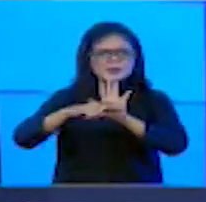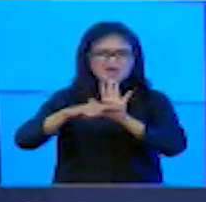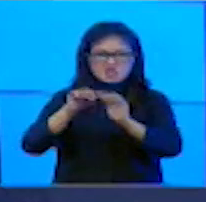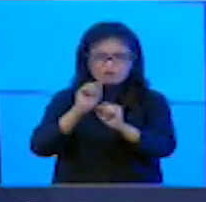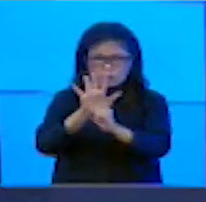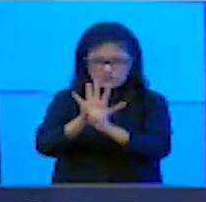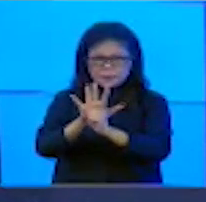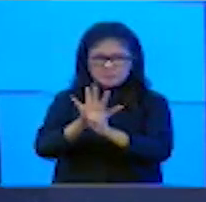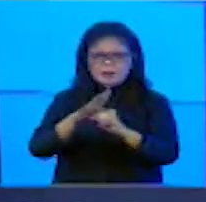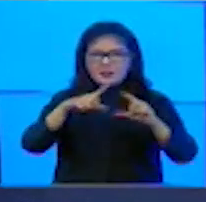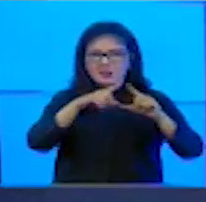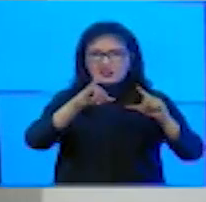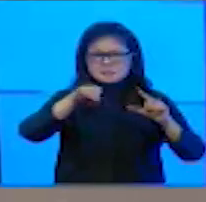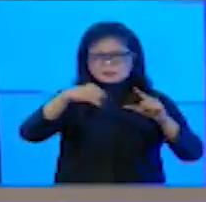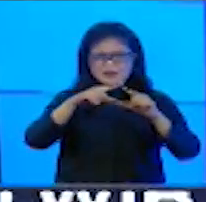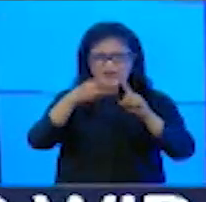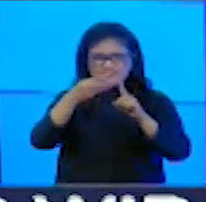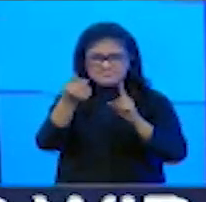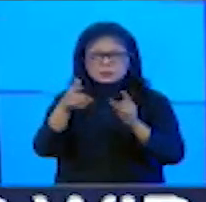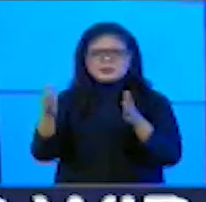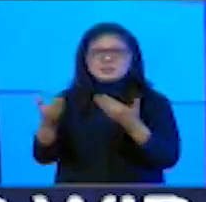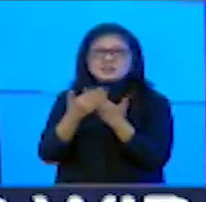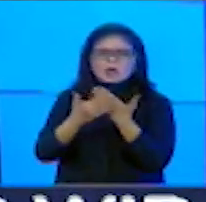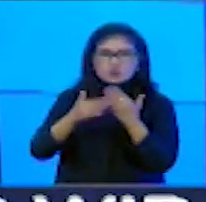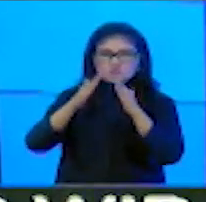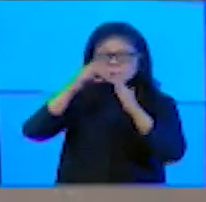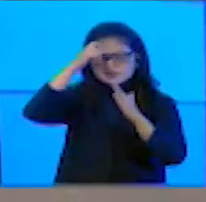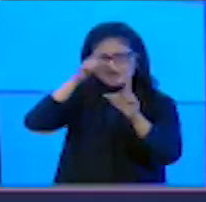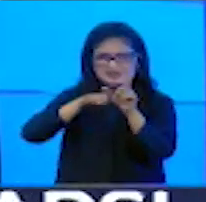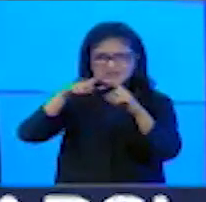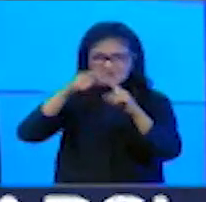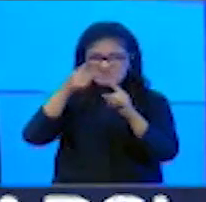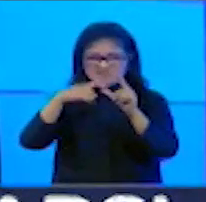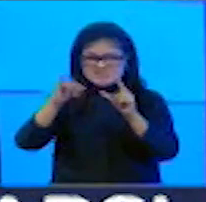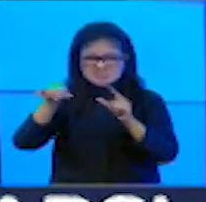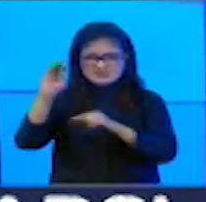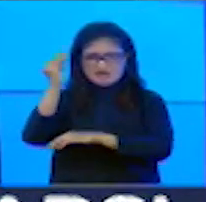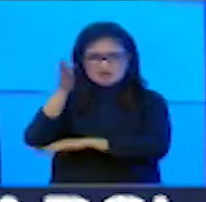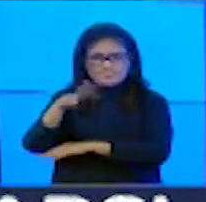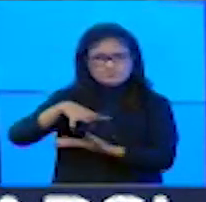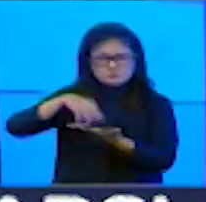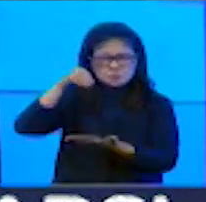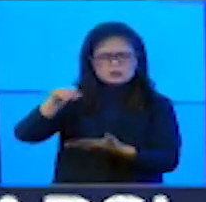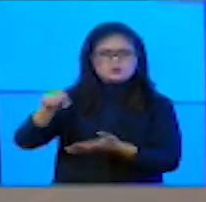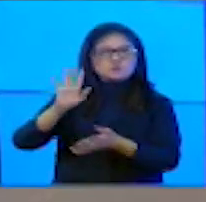dirawat di Rumah Sakit TRC Cempaka Putih, Jakarta Pusat karena terkonfirmasi positif COVID-19.